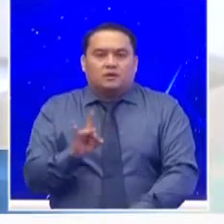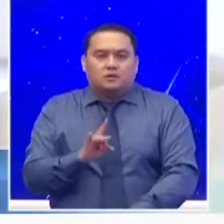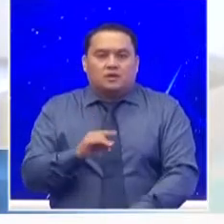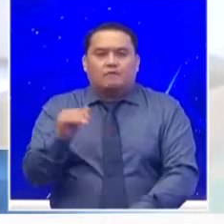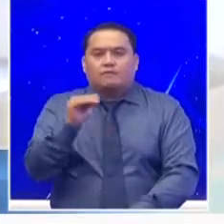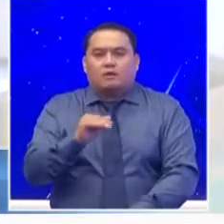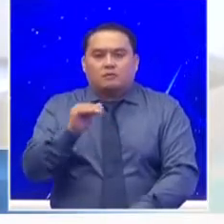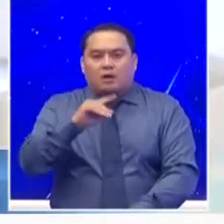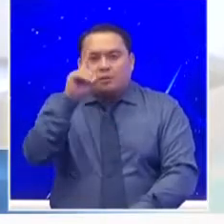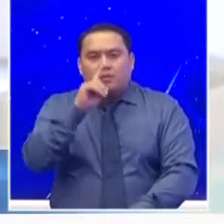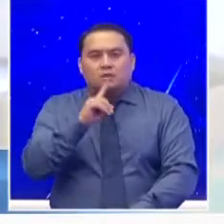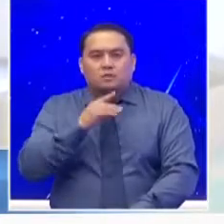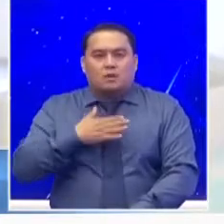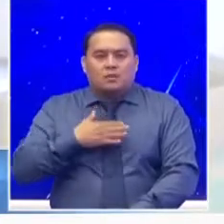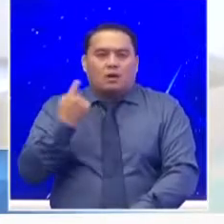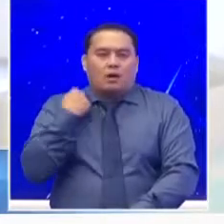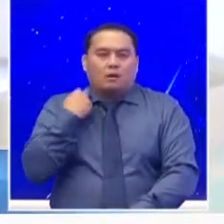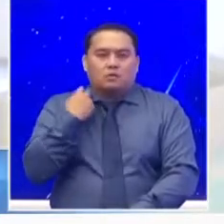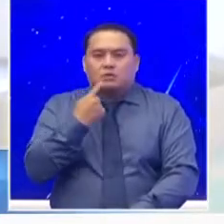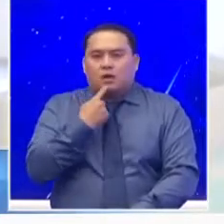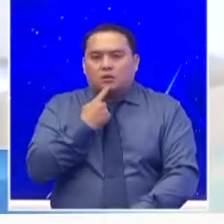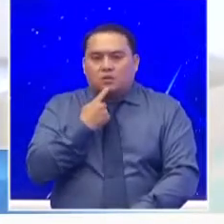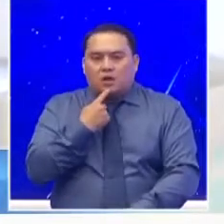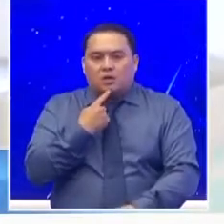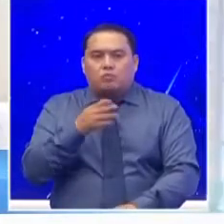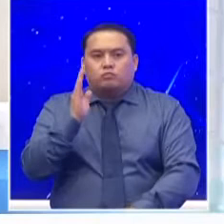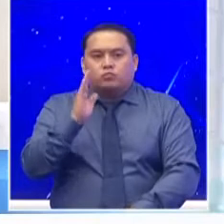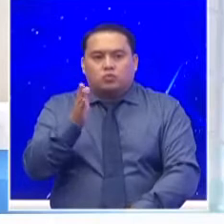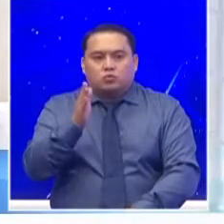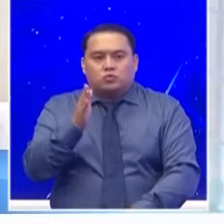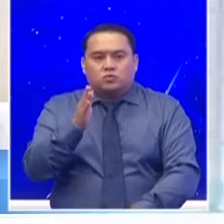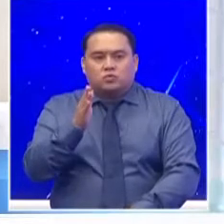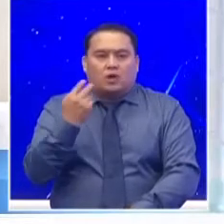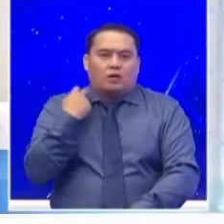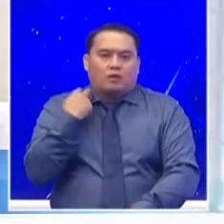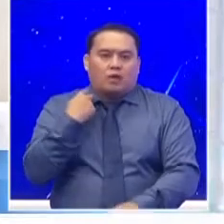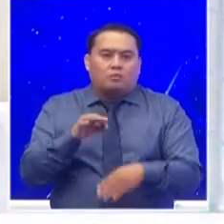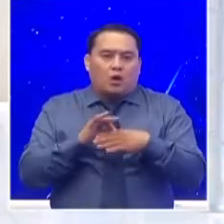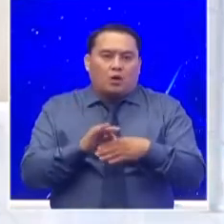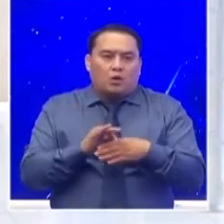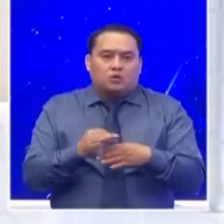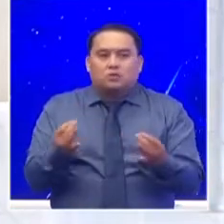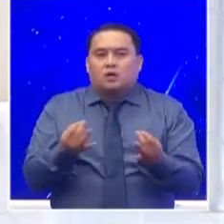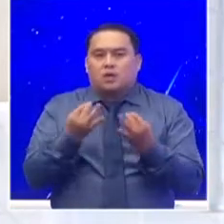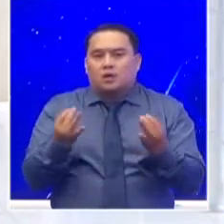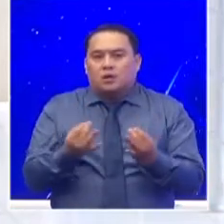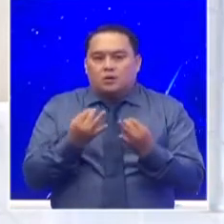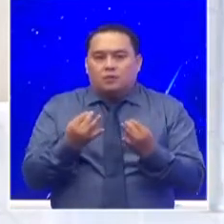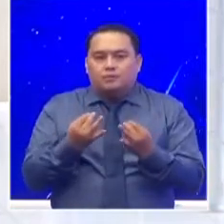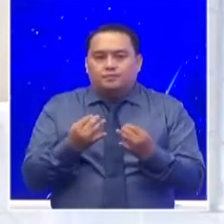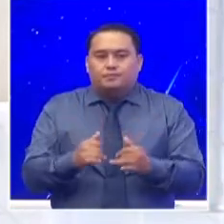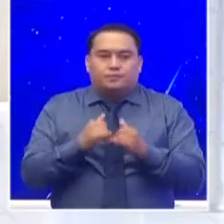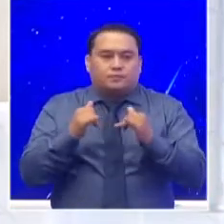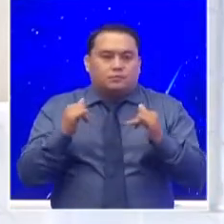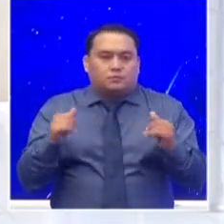феврале. Для меня английский язык – это ключ к будущему. Speaking Club вообще проходит очень-очень интересно, с